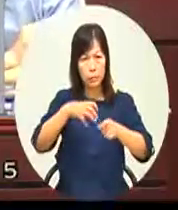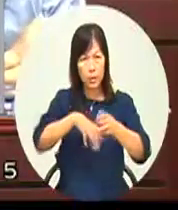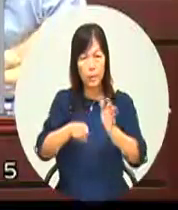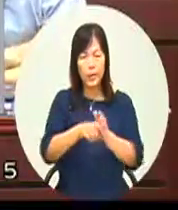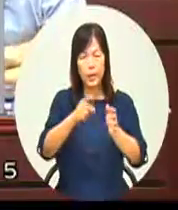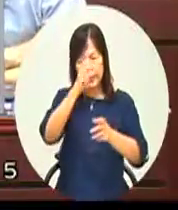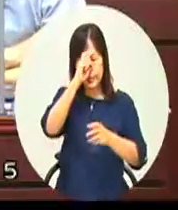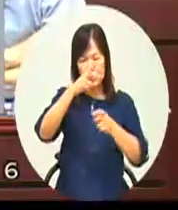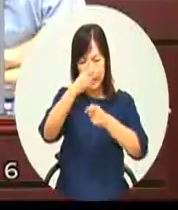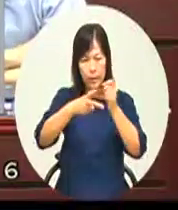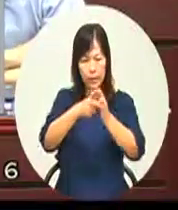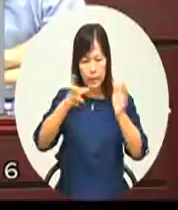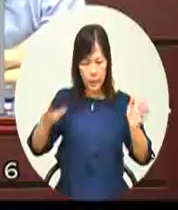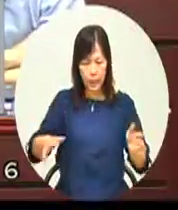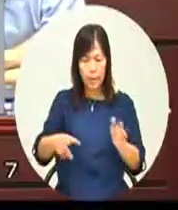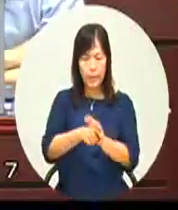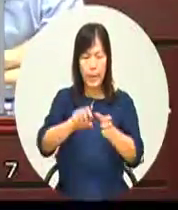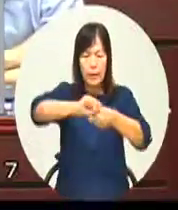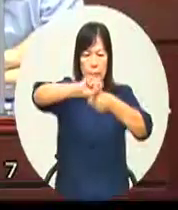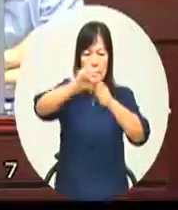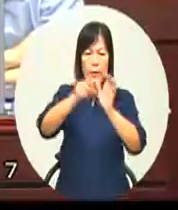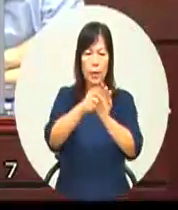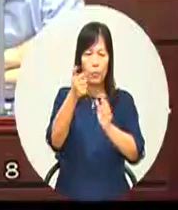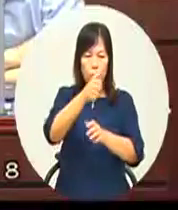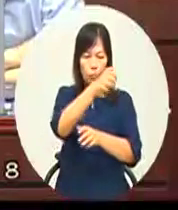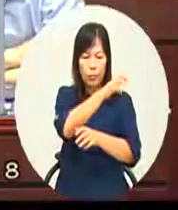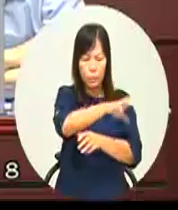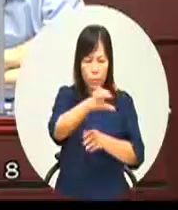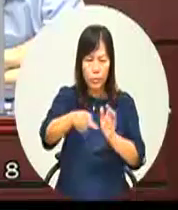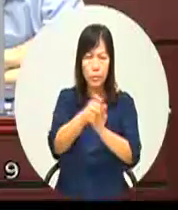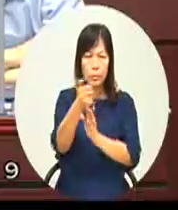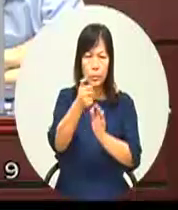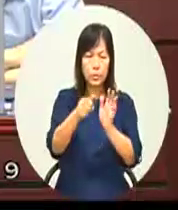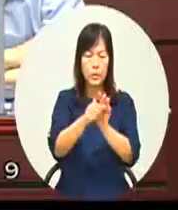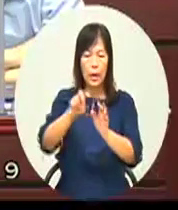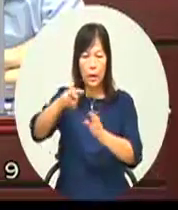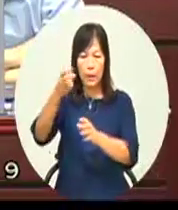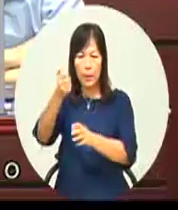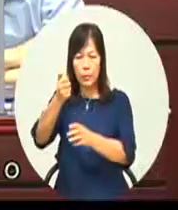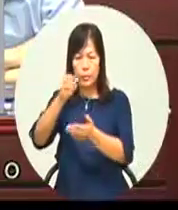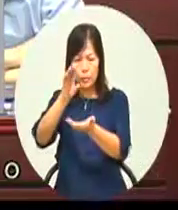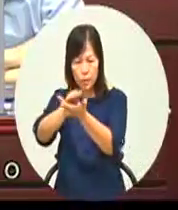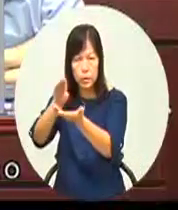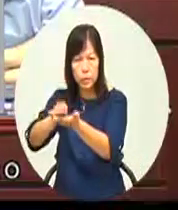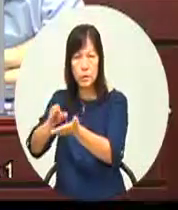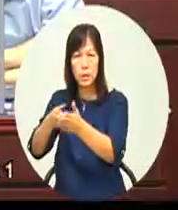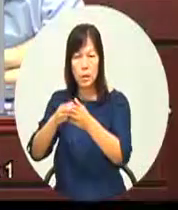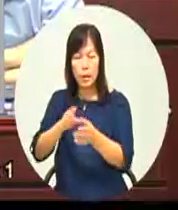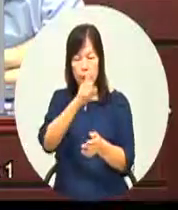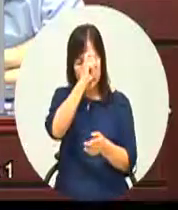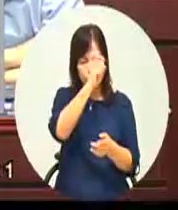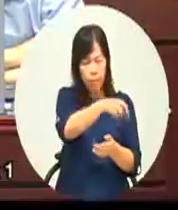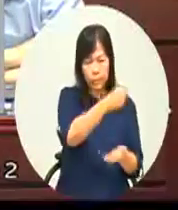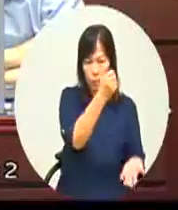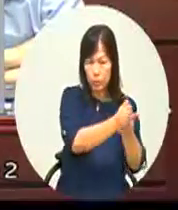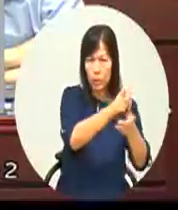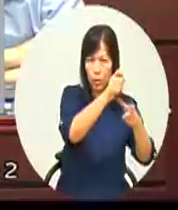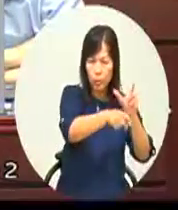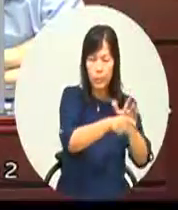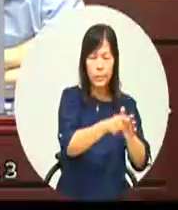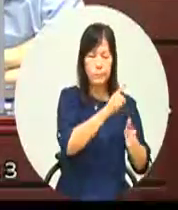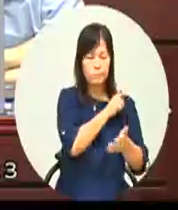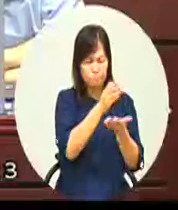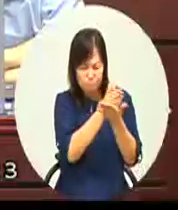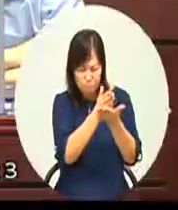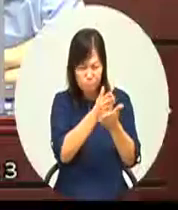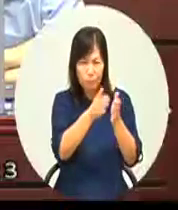2年内要建制50个站，250个车格。那希望 这个得标的厂商，因为他会自己做评估，怎